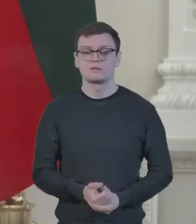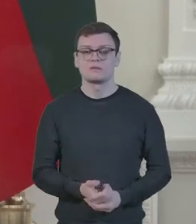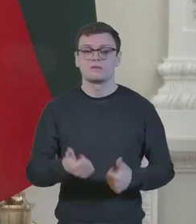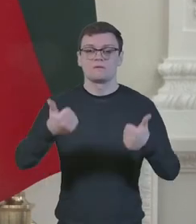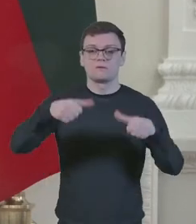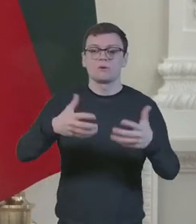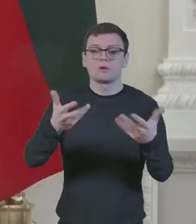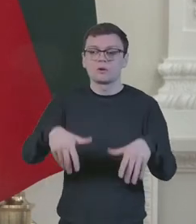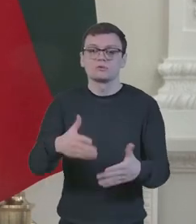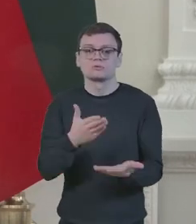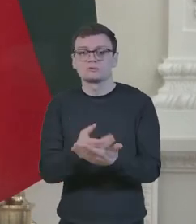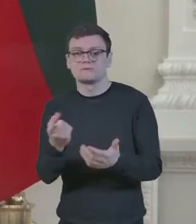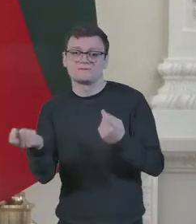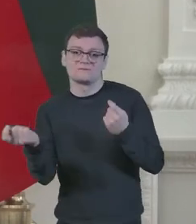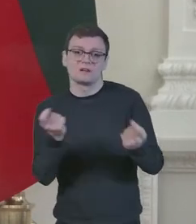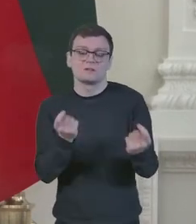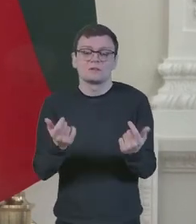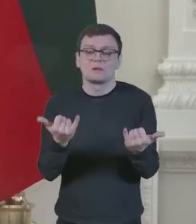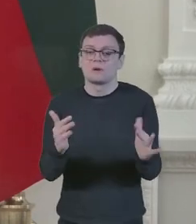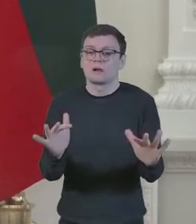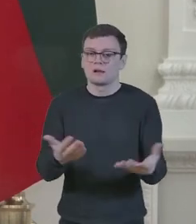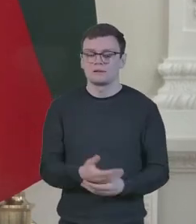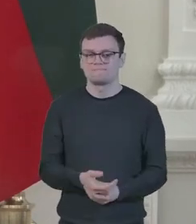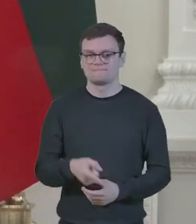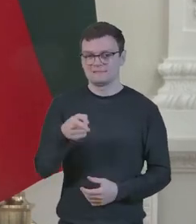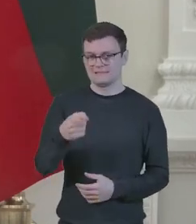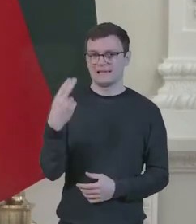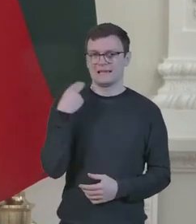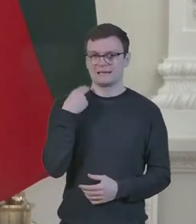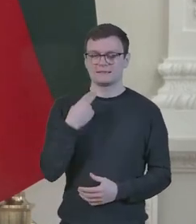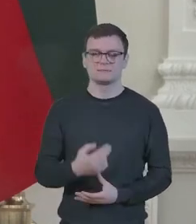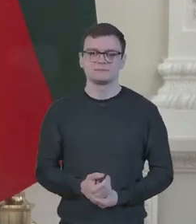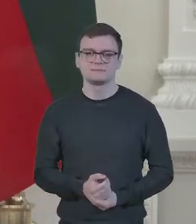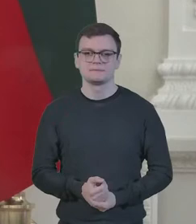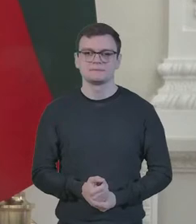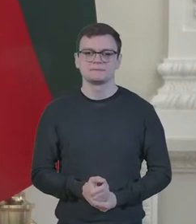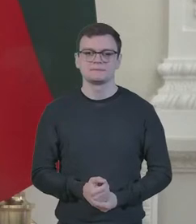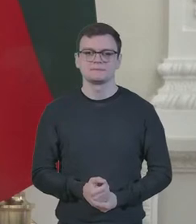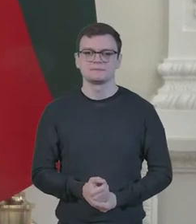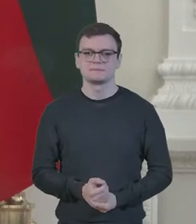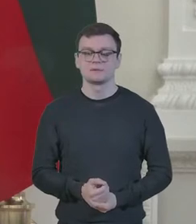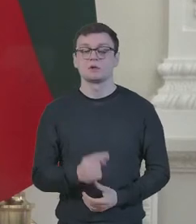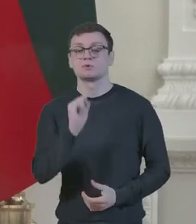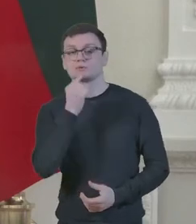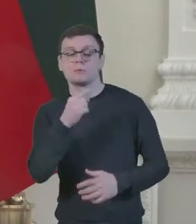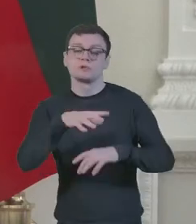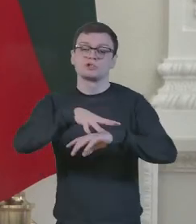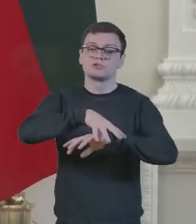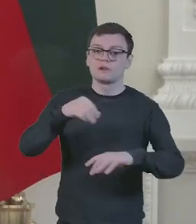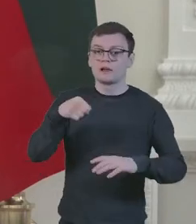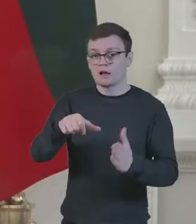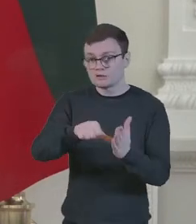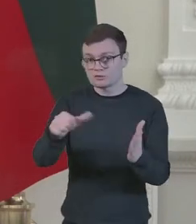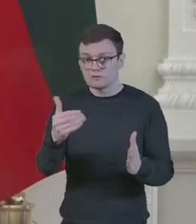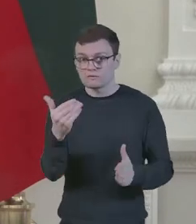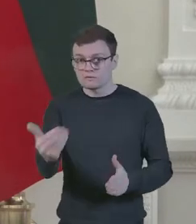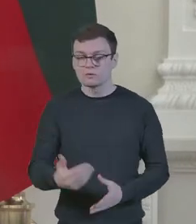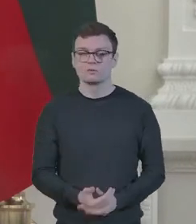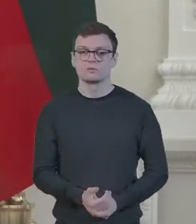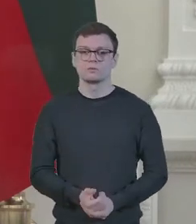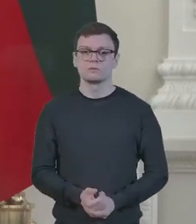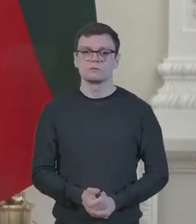formate, kuriam vadovauja Jungtinė karalystė. Būtent ir Suomija, ir Švedija, jos atstovai